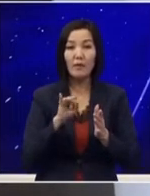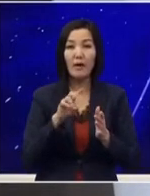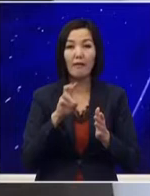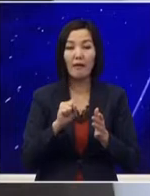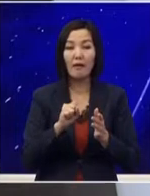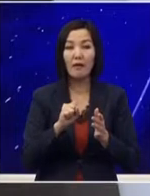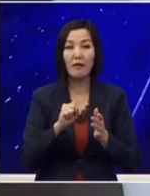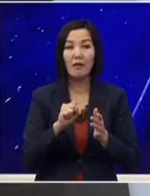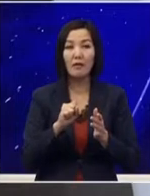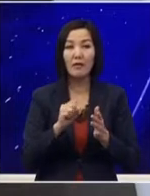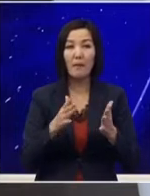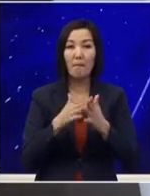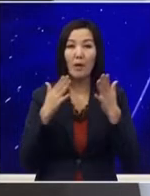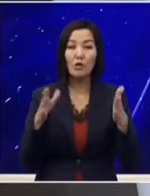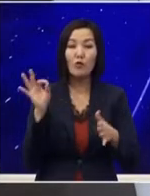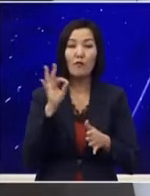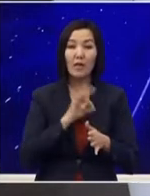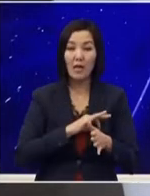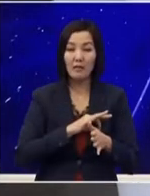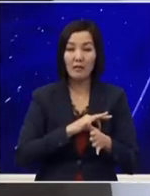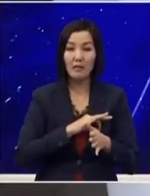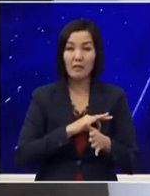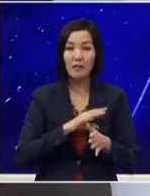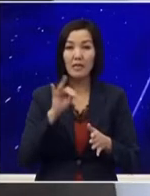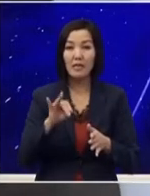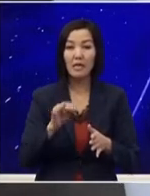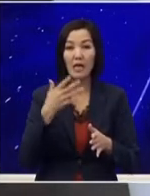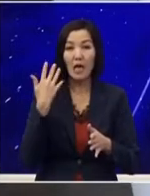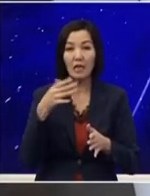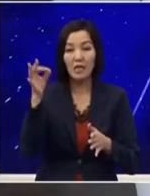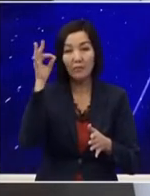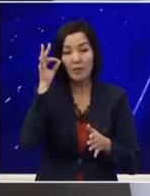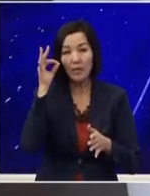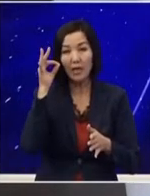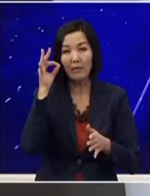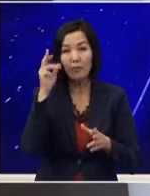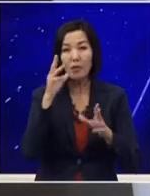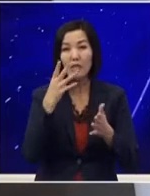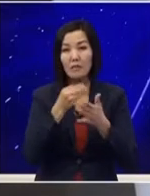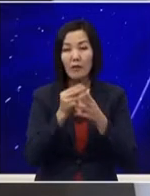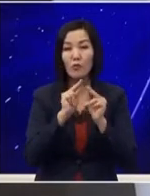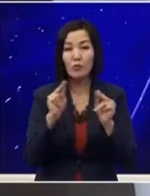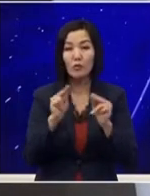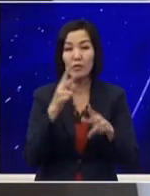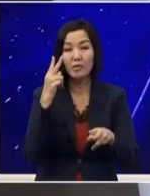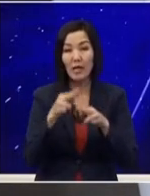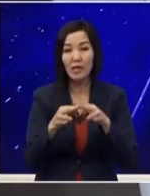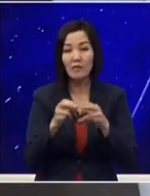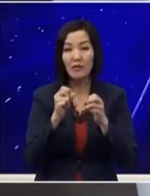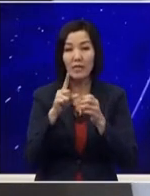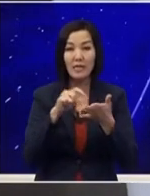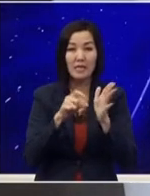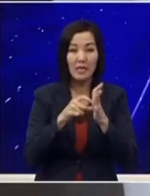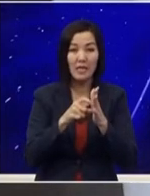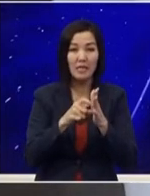внесла в нас такой большой вклад. И когда, вспоминая ее, уже заканчивая 11 класс, я уже